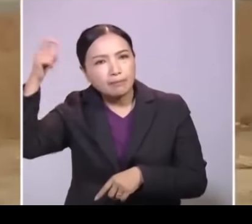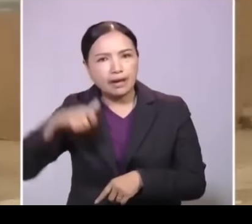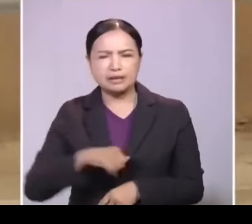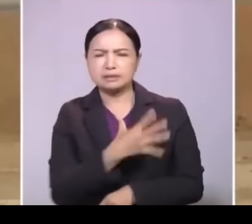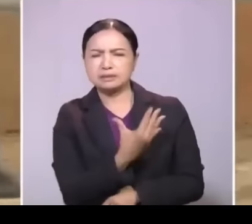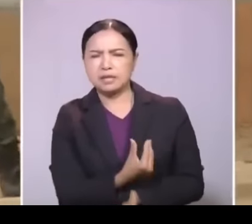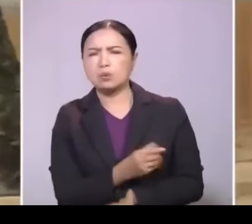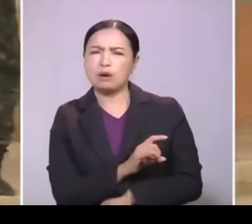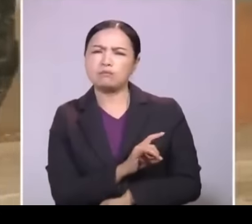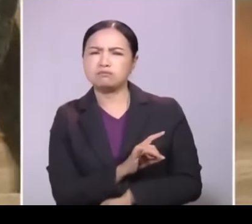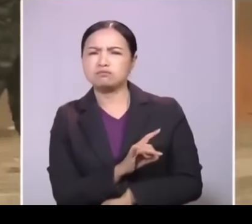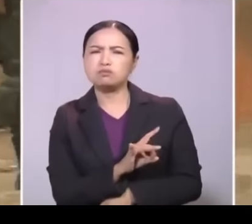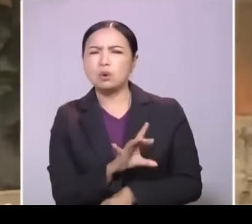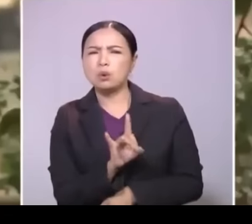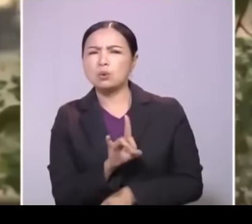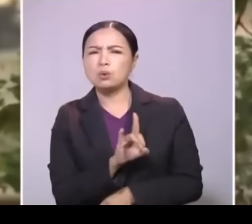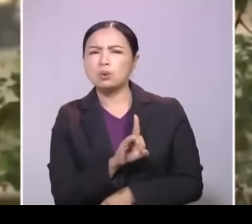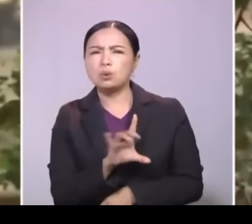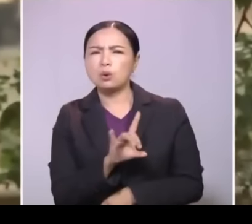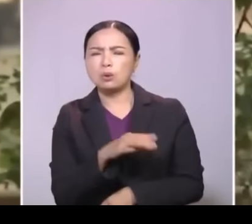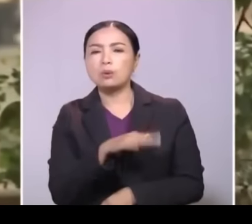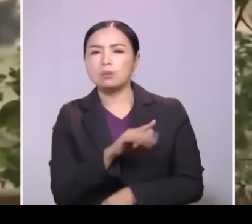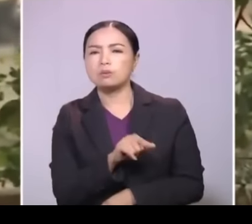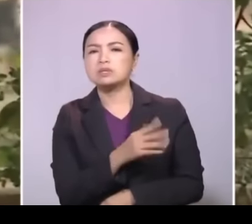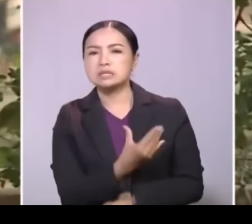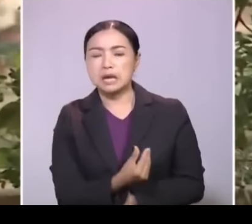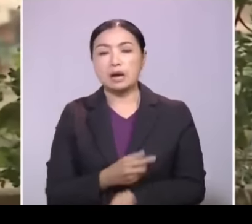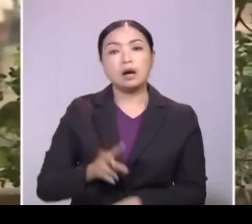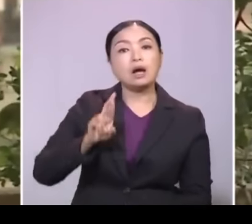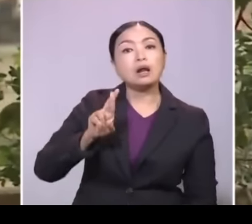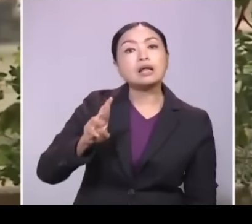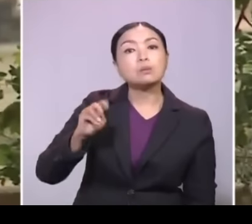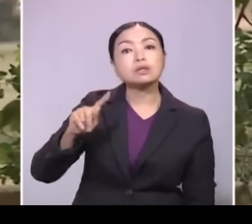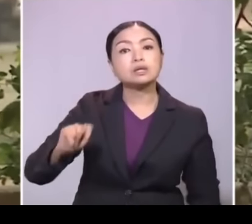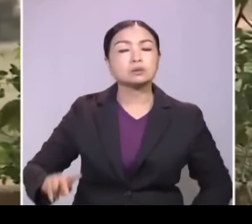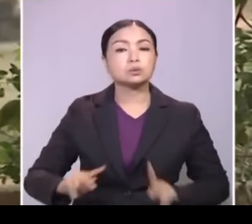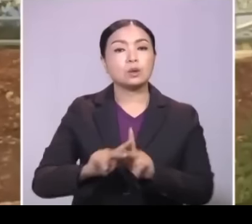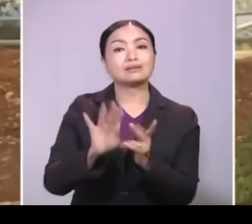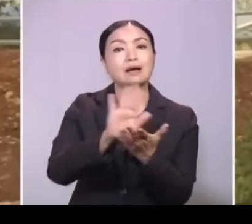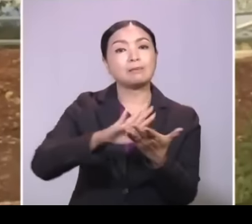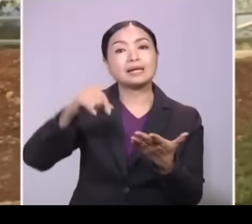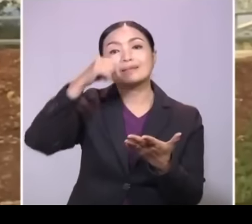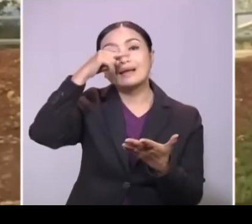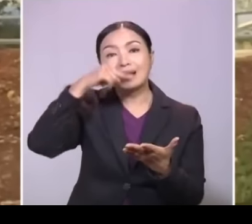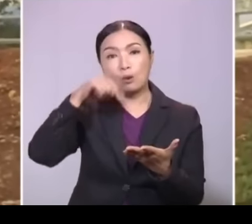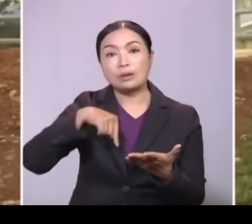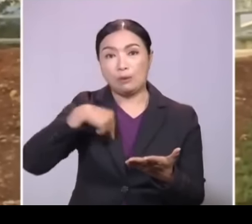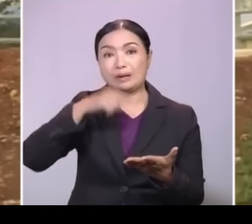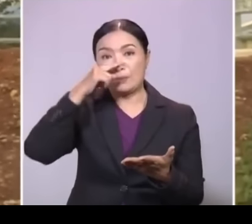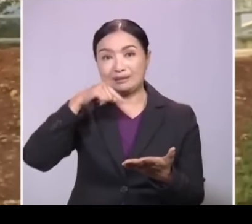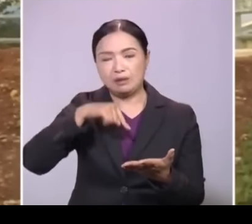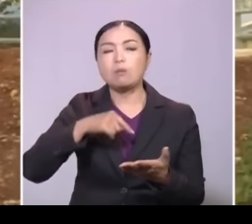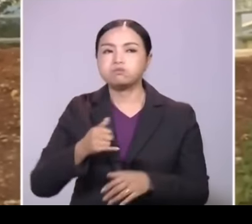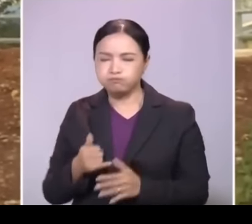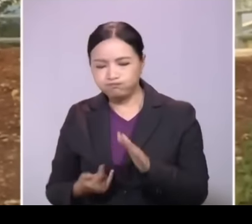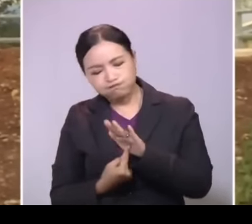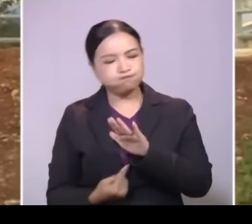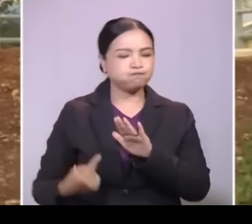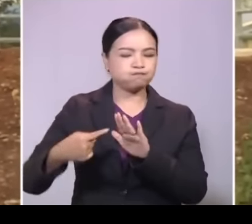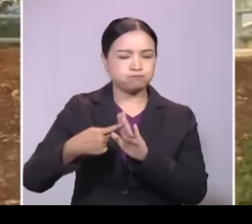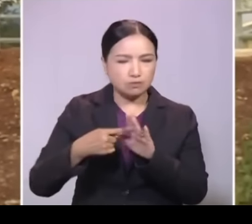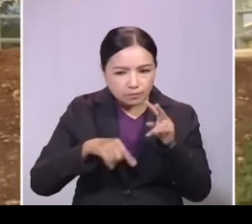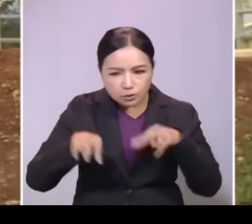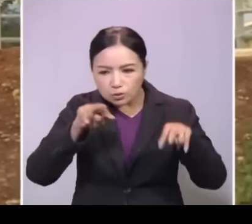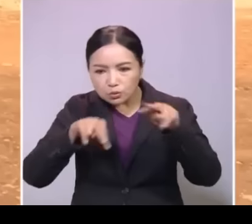งบ่ายวันนี้รัฐมนตรีว่าการกระทรวงการต่างประเทศก็จะเดินทางมาตรวจเยี่ยมสถานการณ์ชายแดนแม่สอดเพื่อหาแนวทางในการรับมือหากสถาน